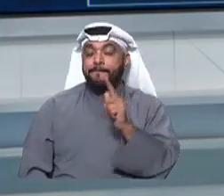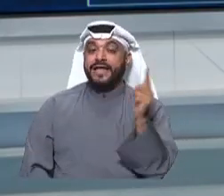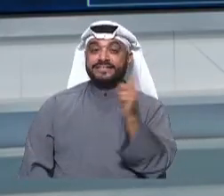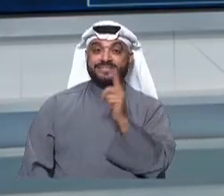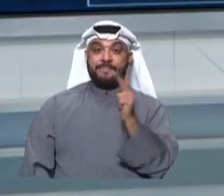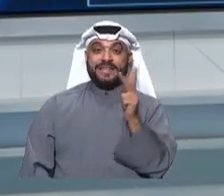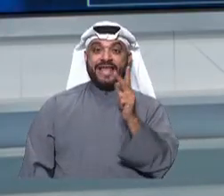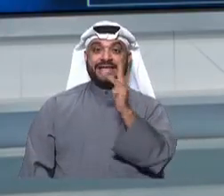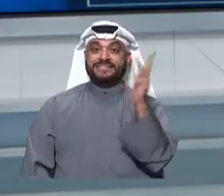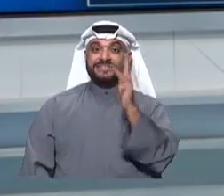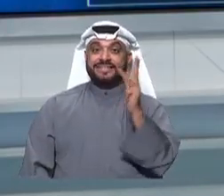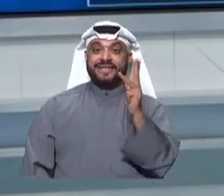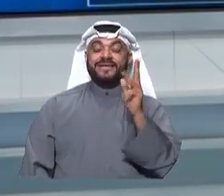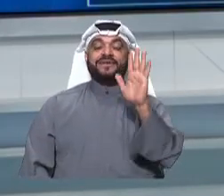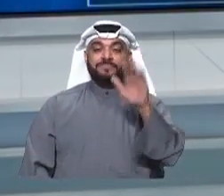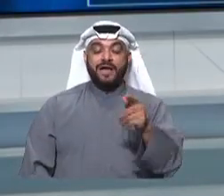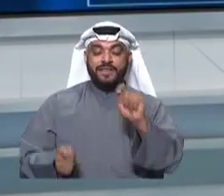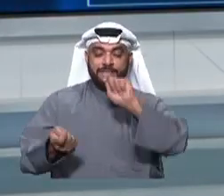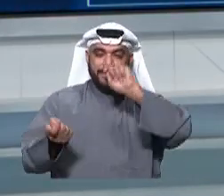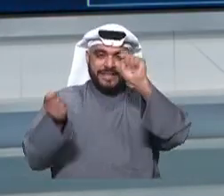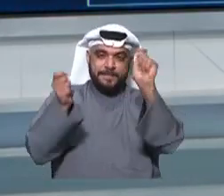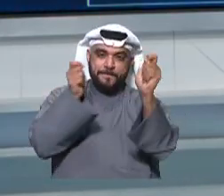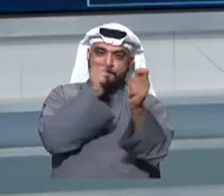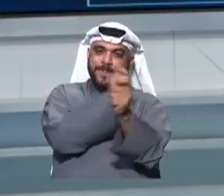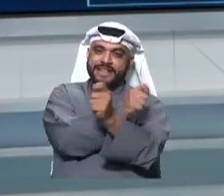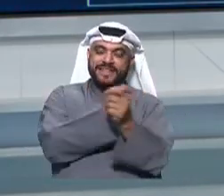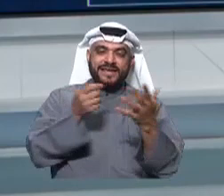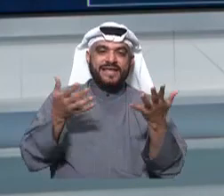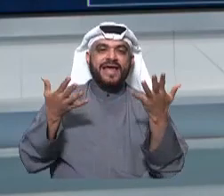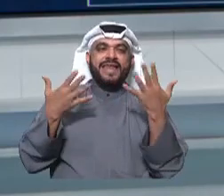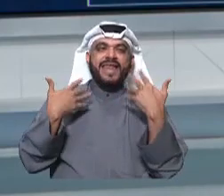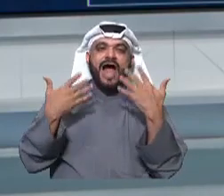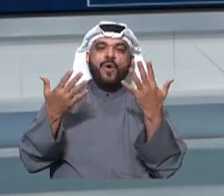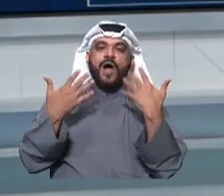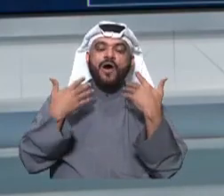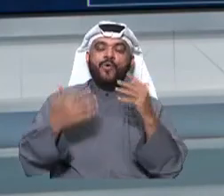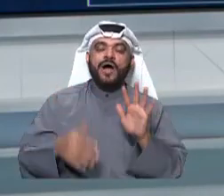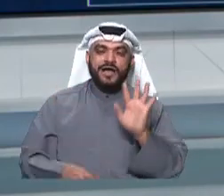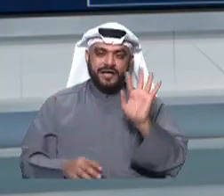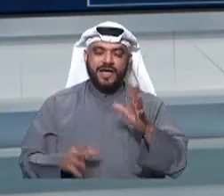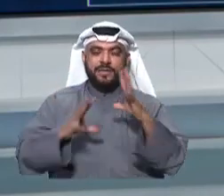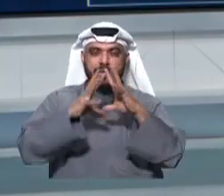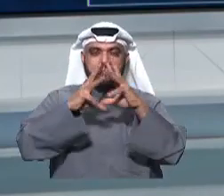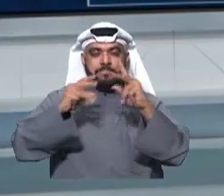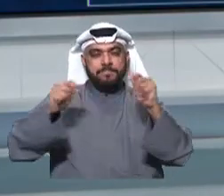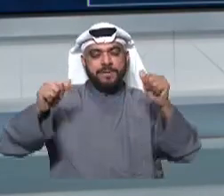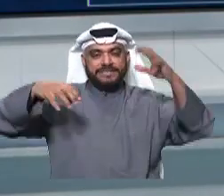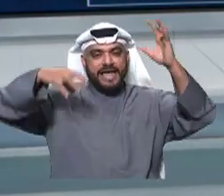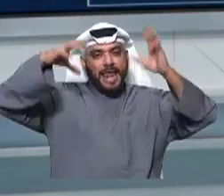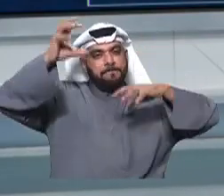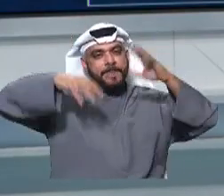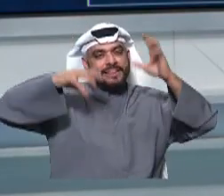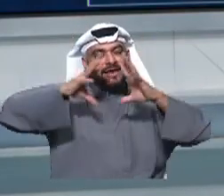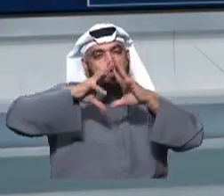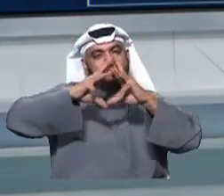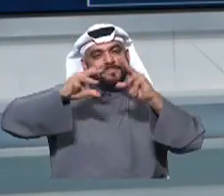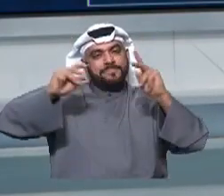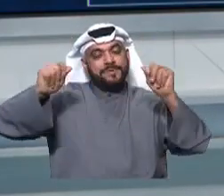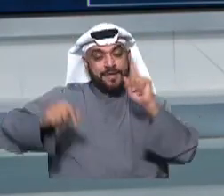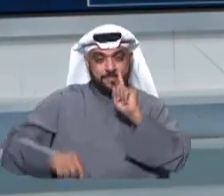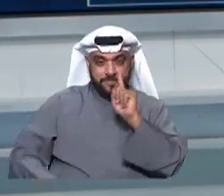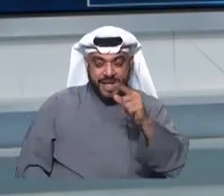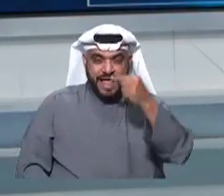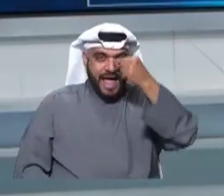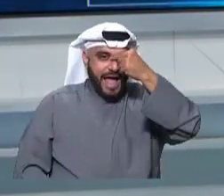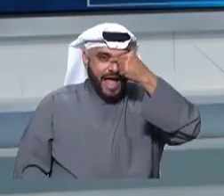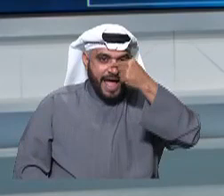المتفرقة، لكن من بعدها ومع تحول الهواء إلى شمالي غربي راح تبدي تتراجع فرص الأمطار تدريجيا، وراح تبدي تتلاشى السحب